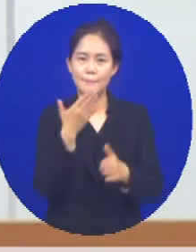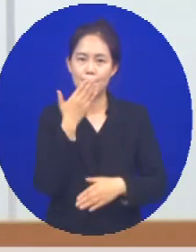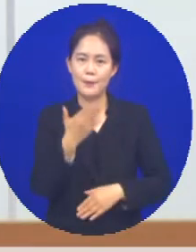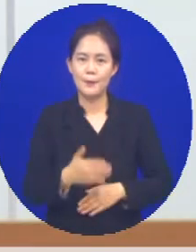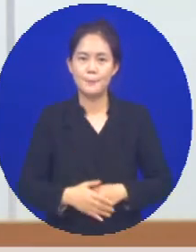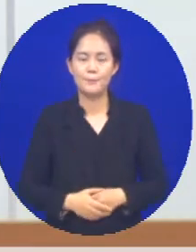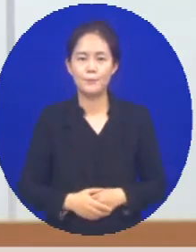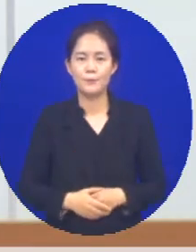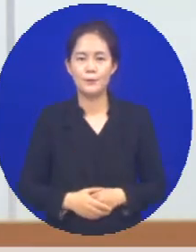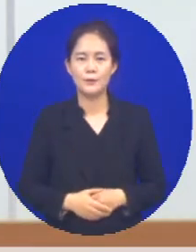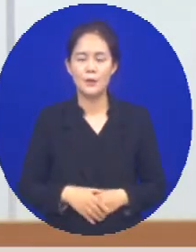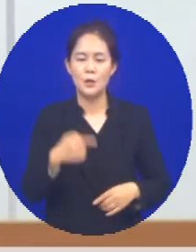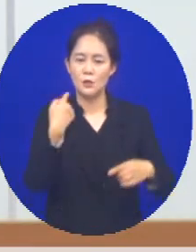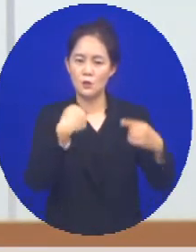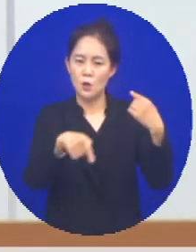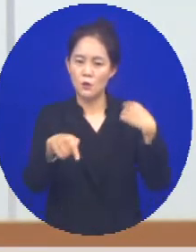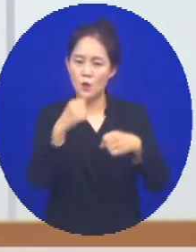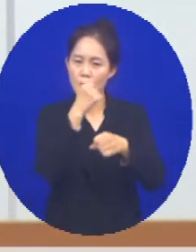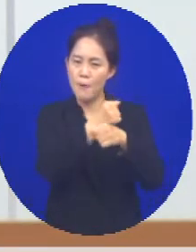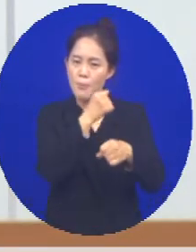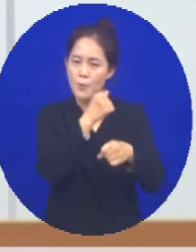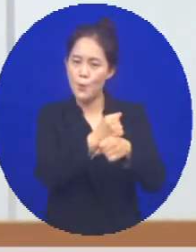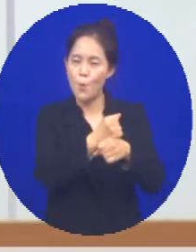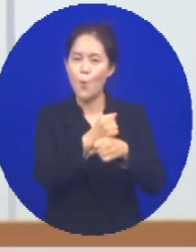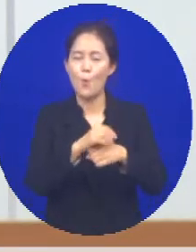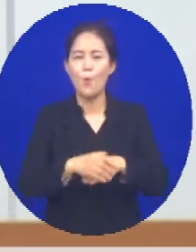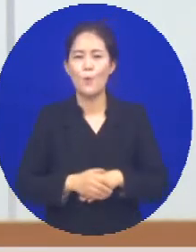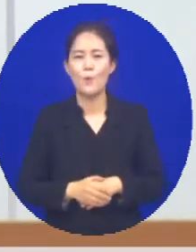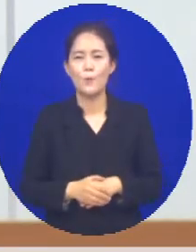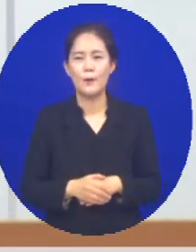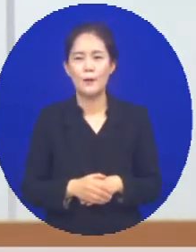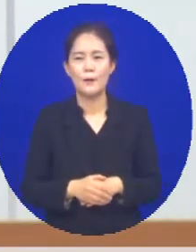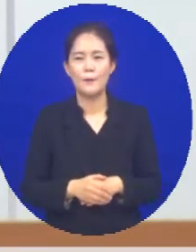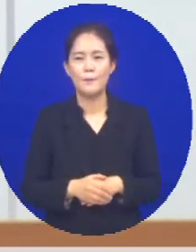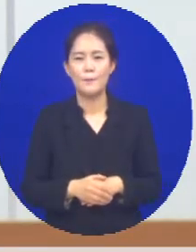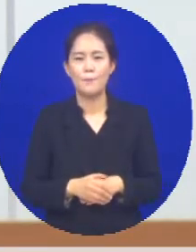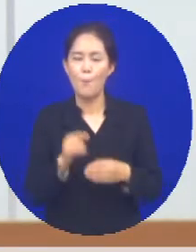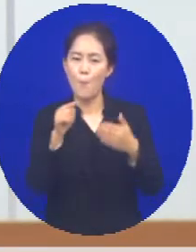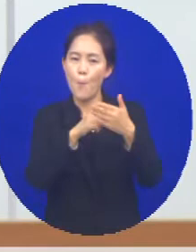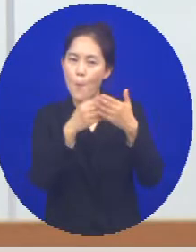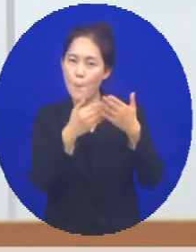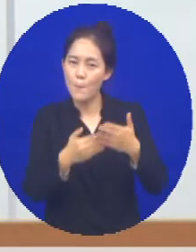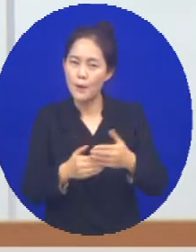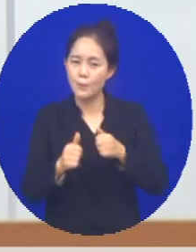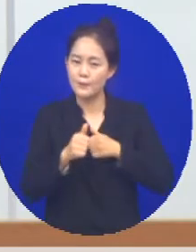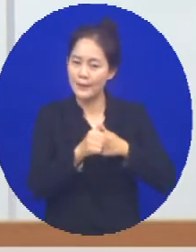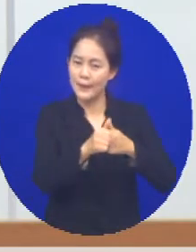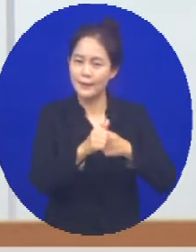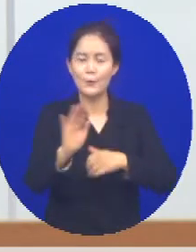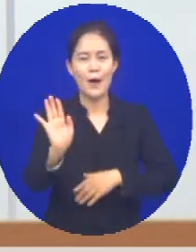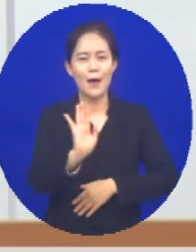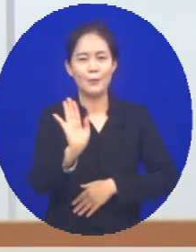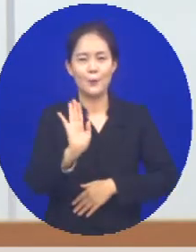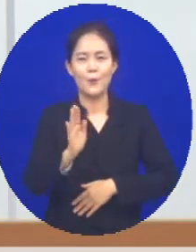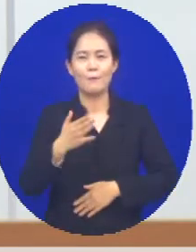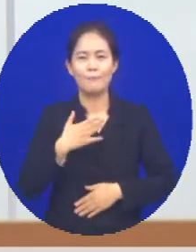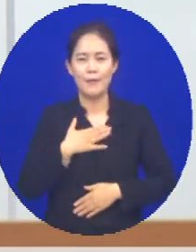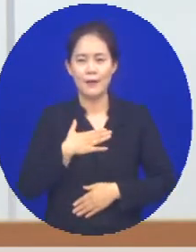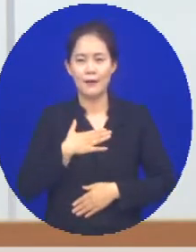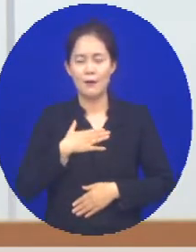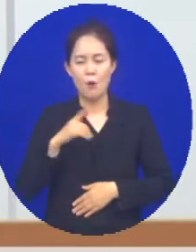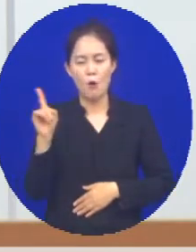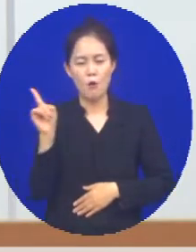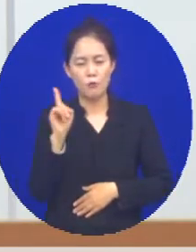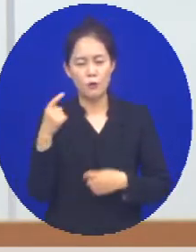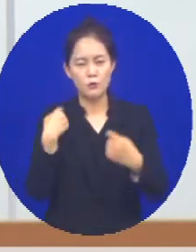l 어 개 실외 들이 노산 갖고 거기에 따라가 보면 꽤